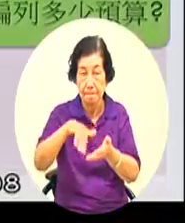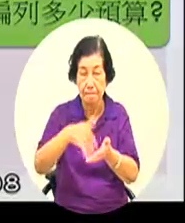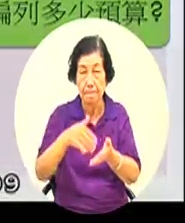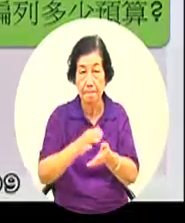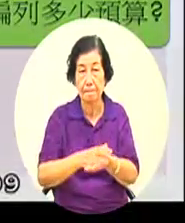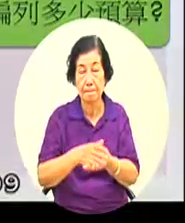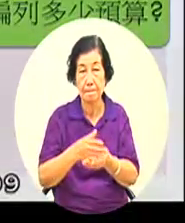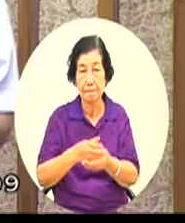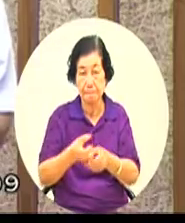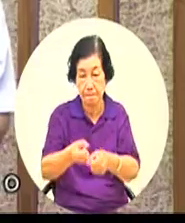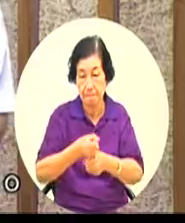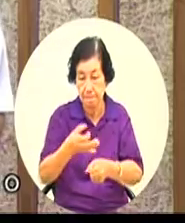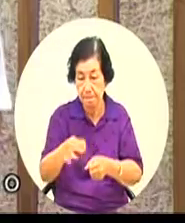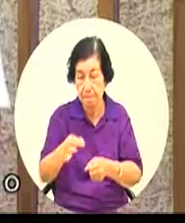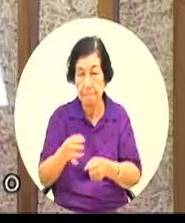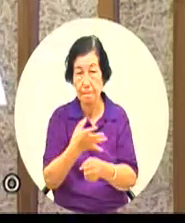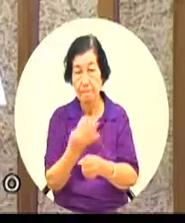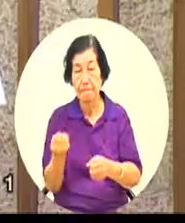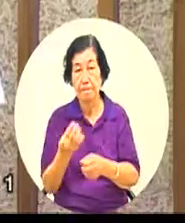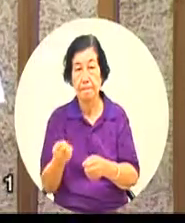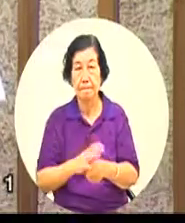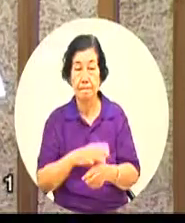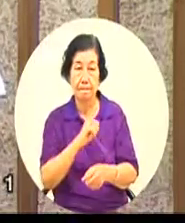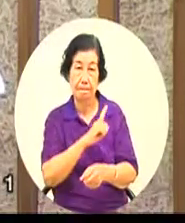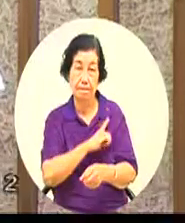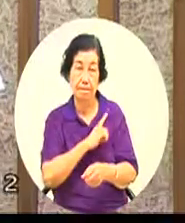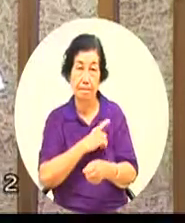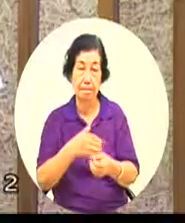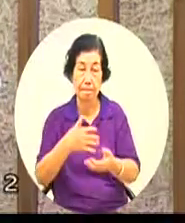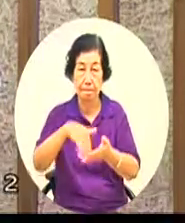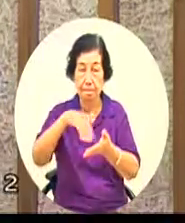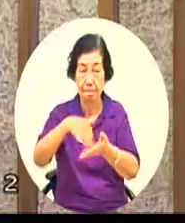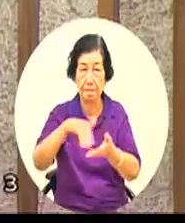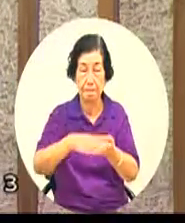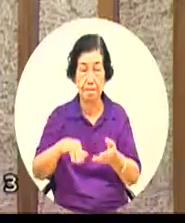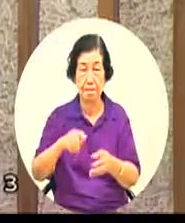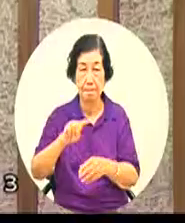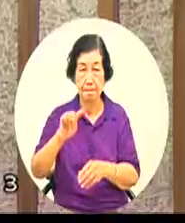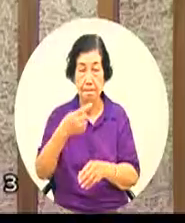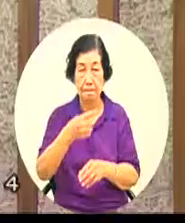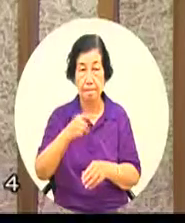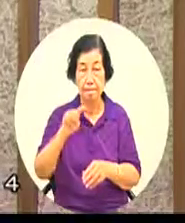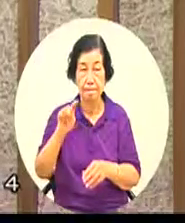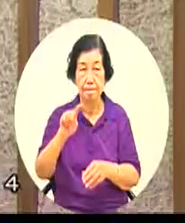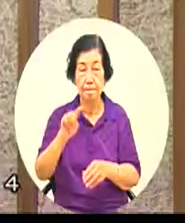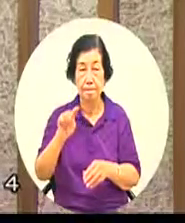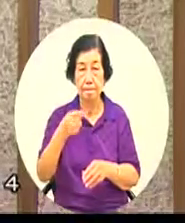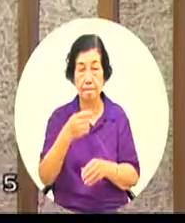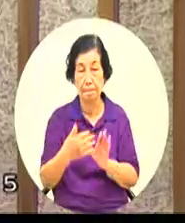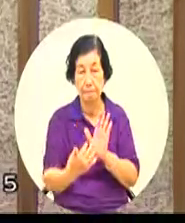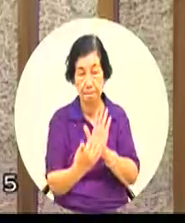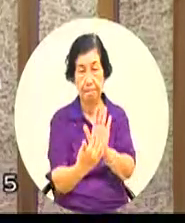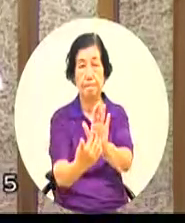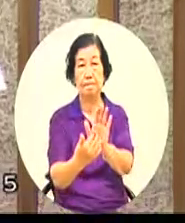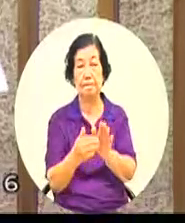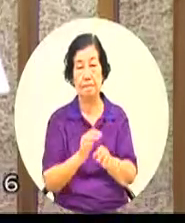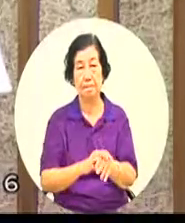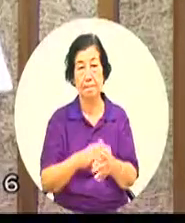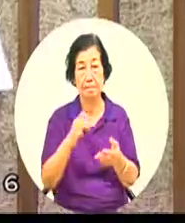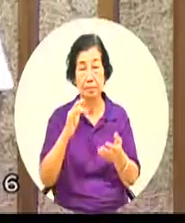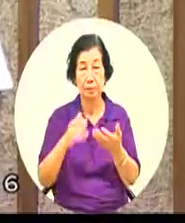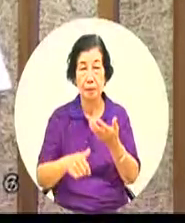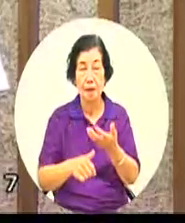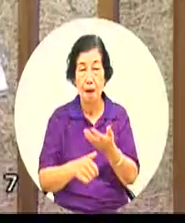我们自己编列的大概有150万左右，就是有关尿塞的 防治毒品，你们才编100多万， 就